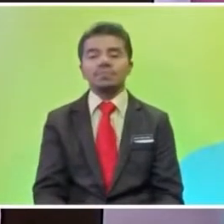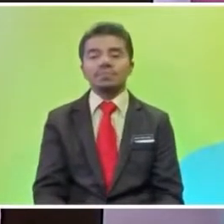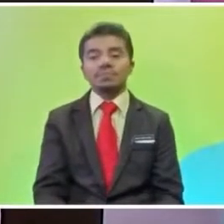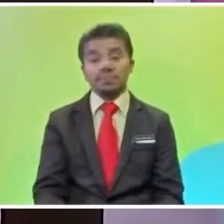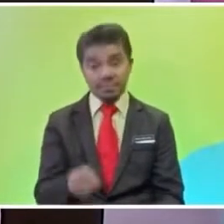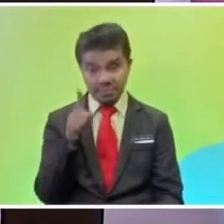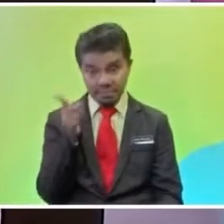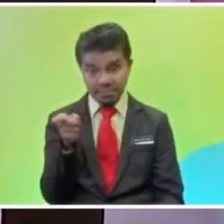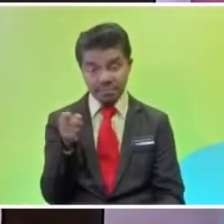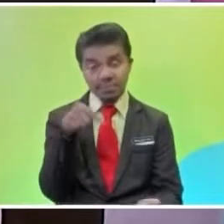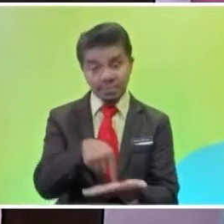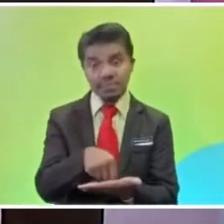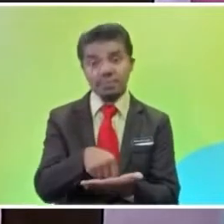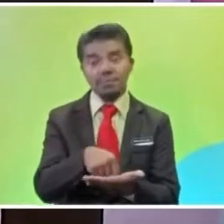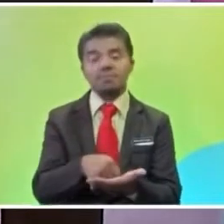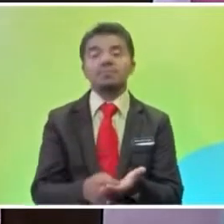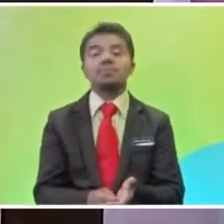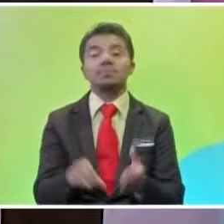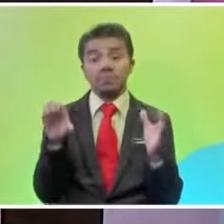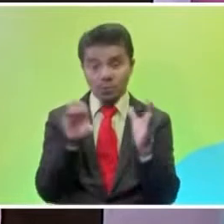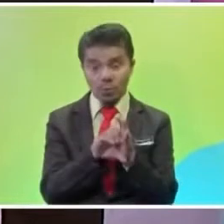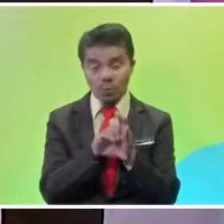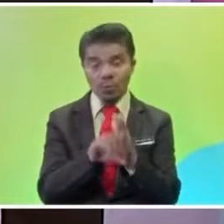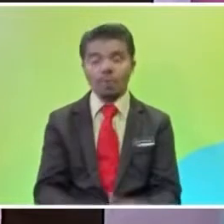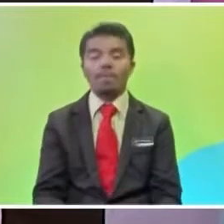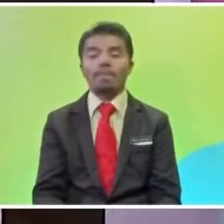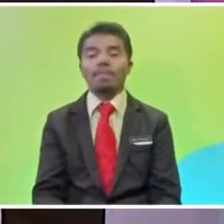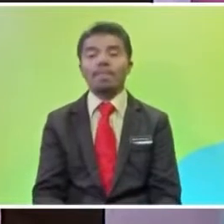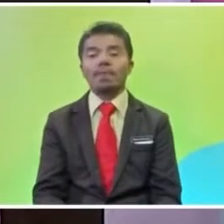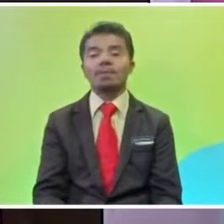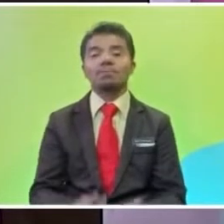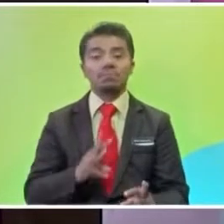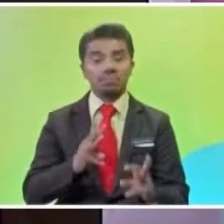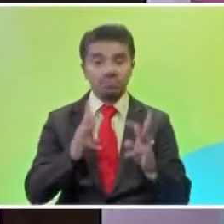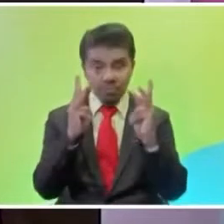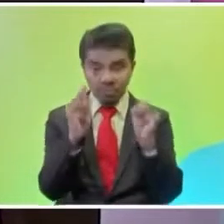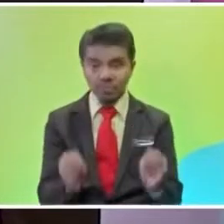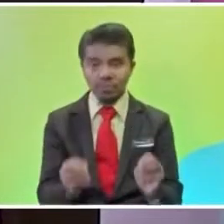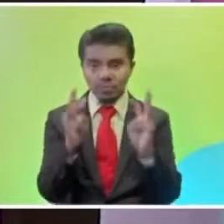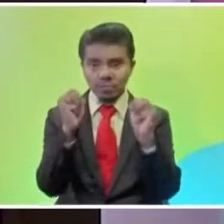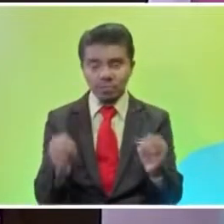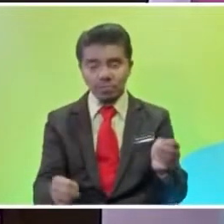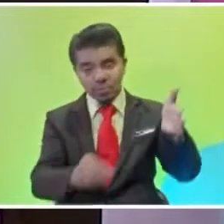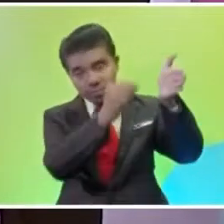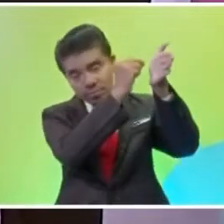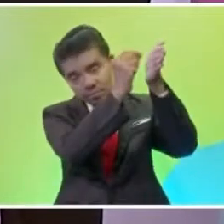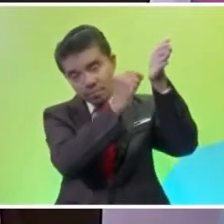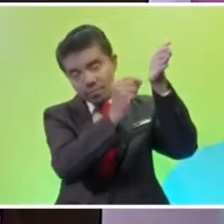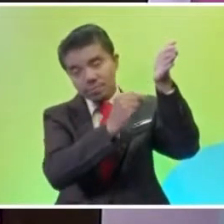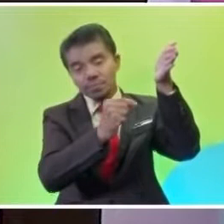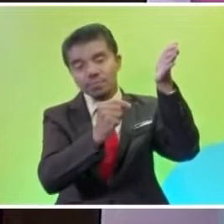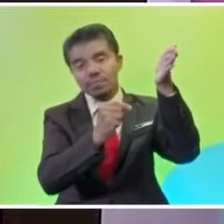contoh yang kita beli kongsikan di mana murid menjalankan activity pembentangan secara lisan dan